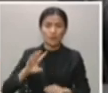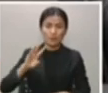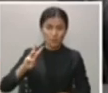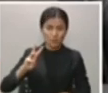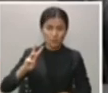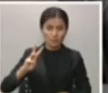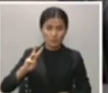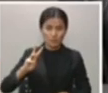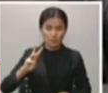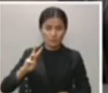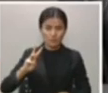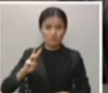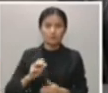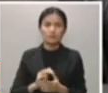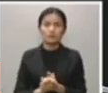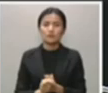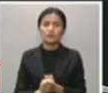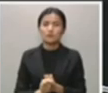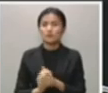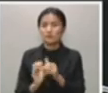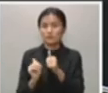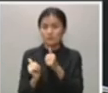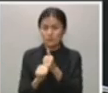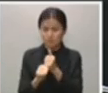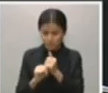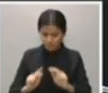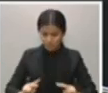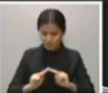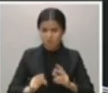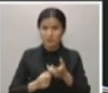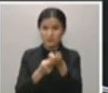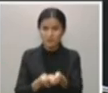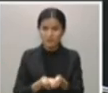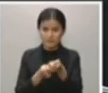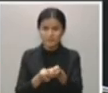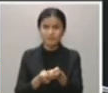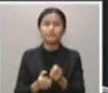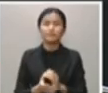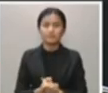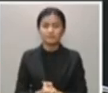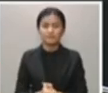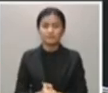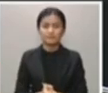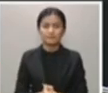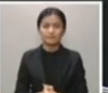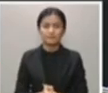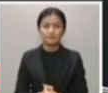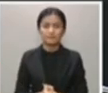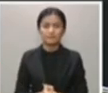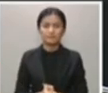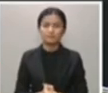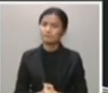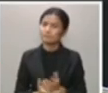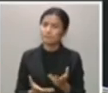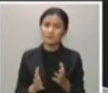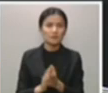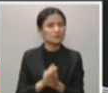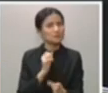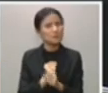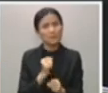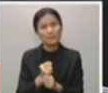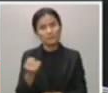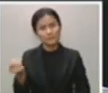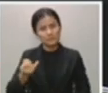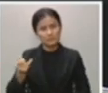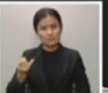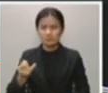เอกธรรมนัสพรหมเผ่ารัฐมนตรีช่วยว่าการกระทรวงเกษตรและสหกรณ์บริหารราชการแผ่นดินผิดพลาดบก